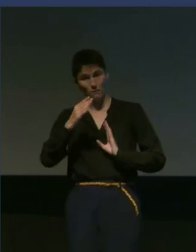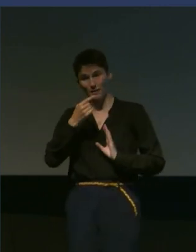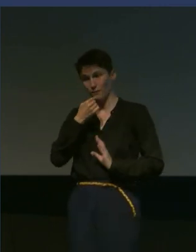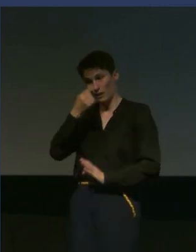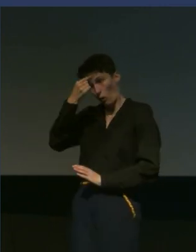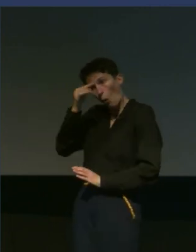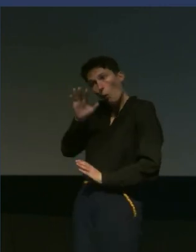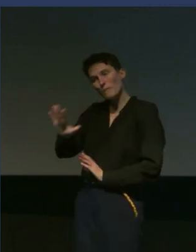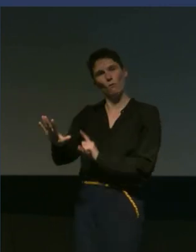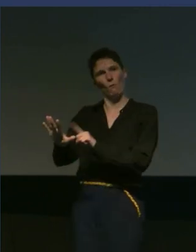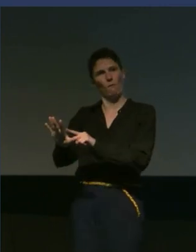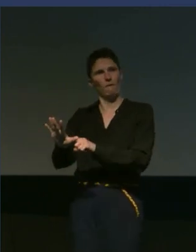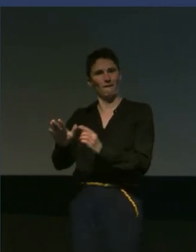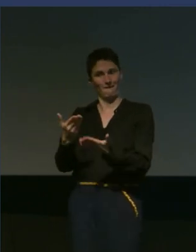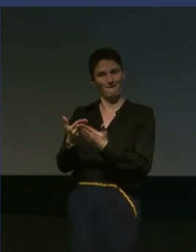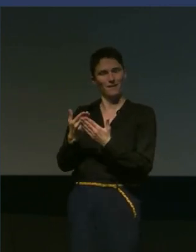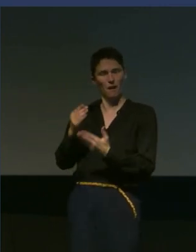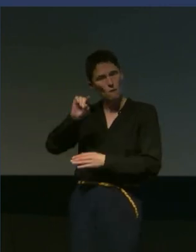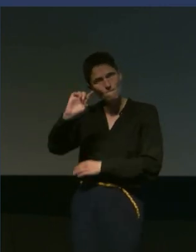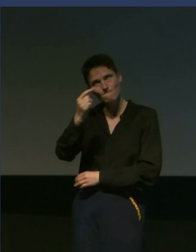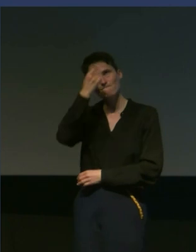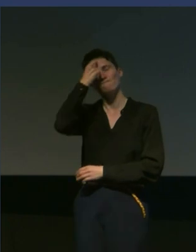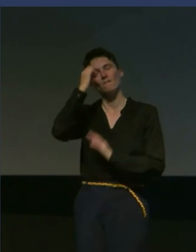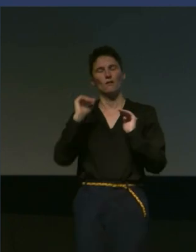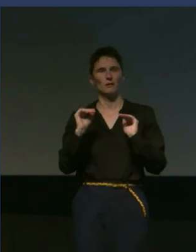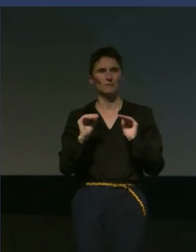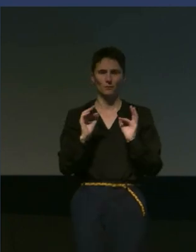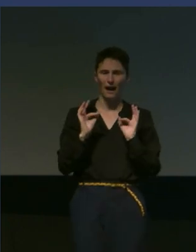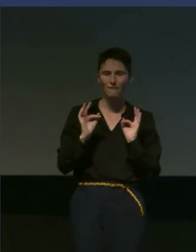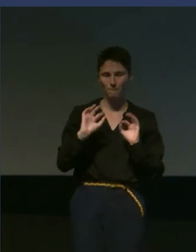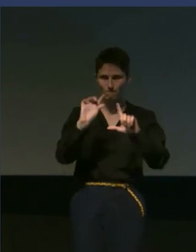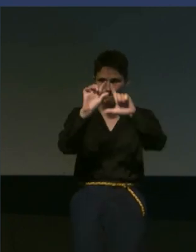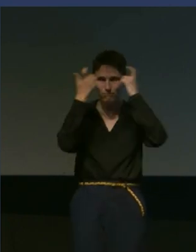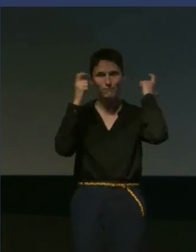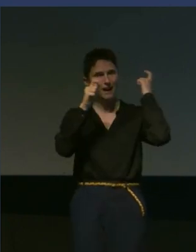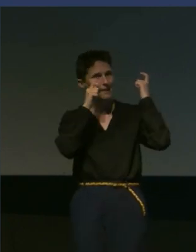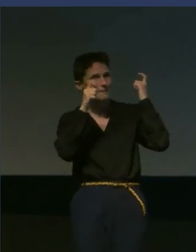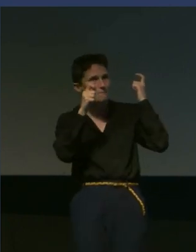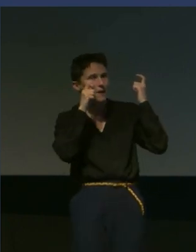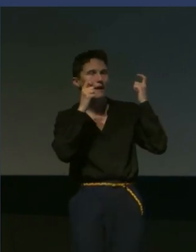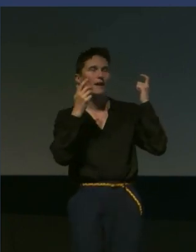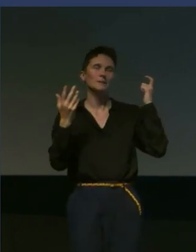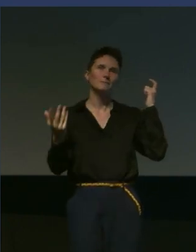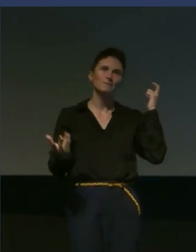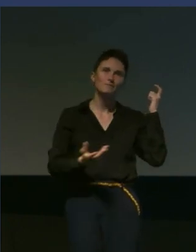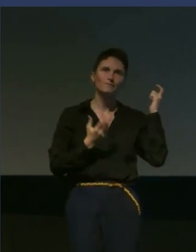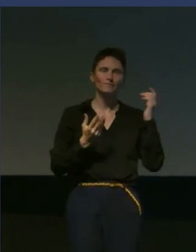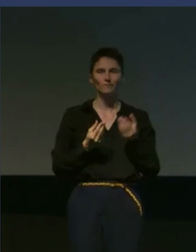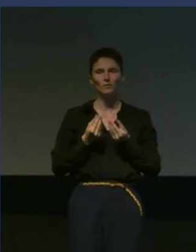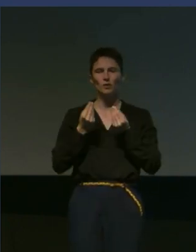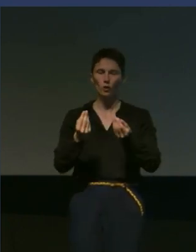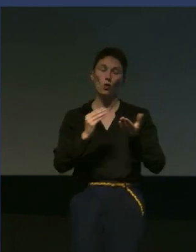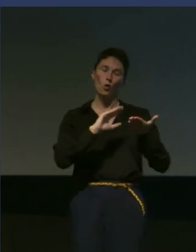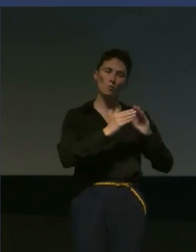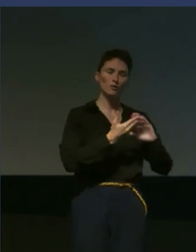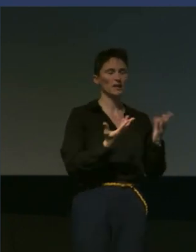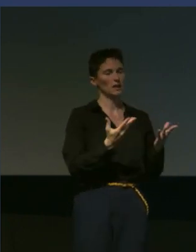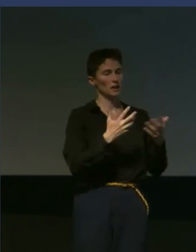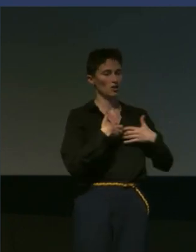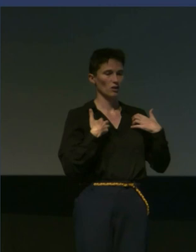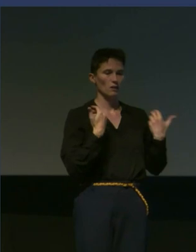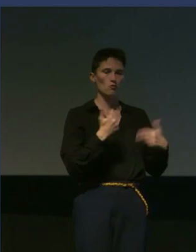ça qu'il faut garder en tête. Donc, ce côté expert, ça fait vraiment beaucoup de mal à la communauté scientifique.